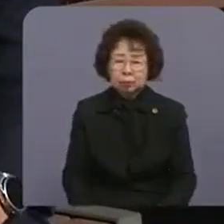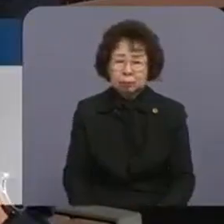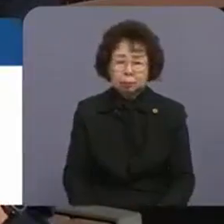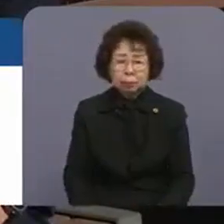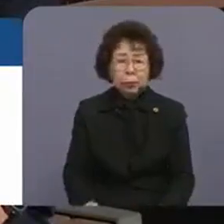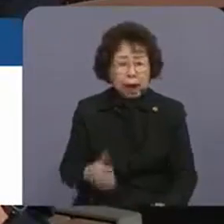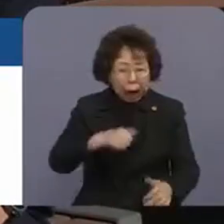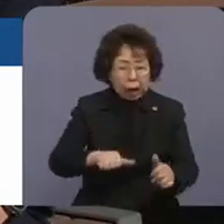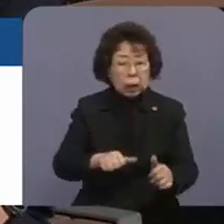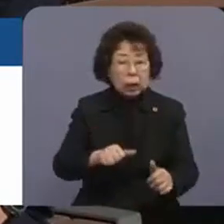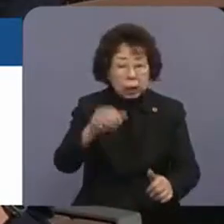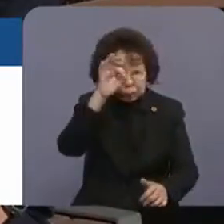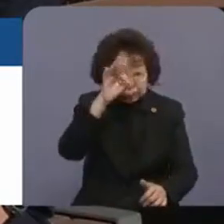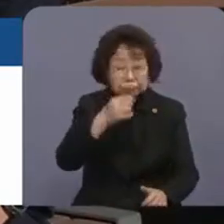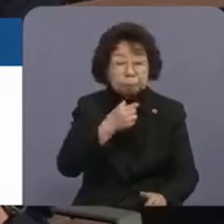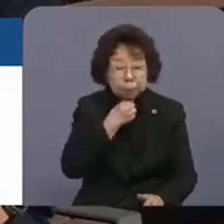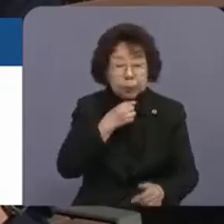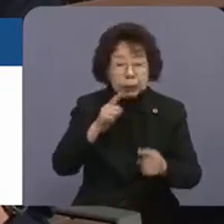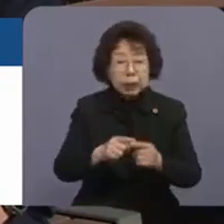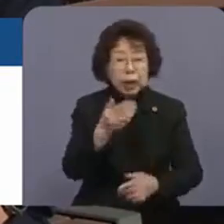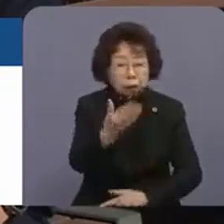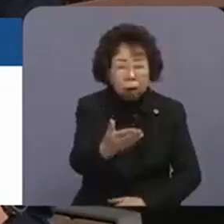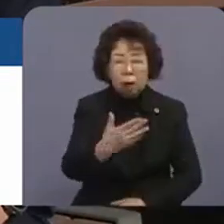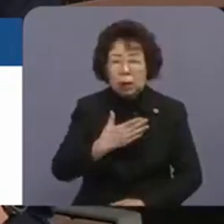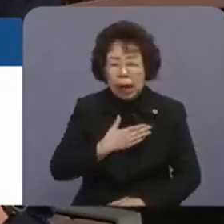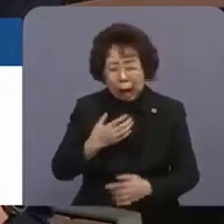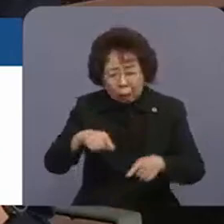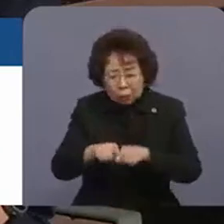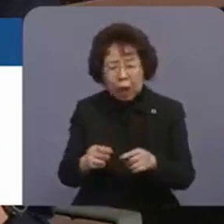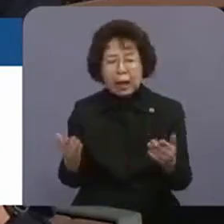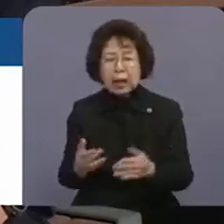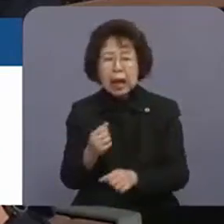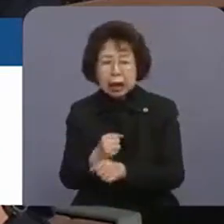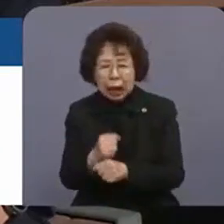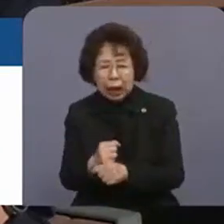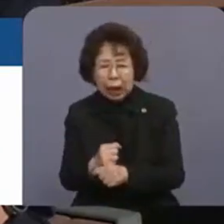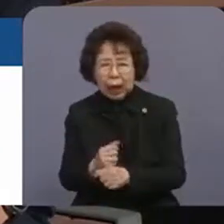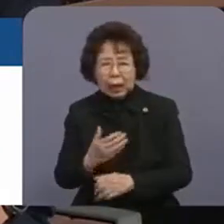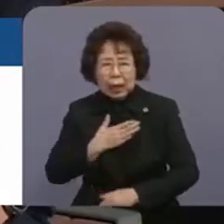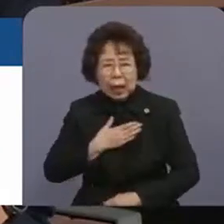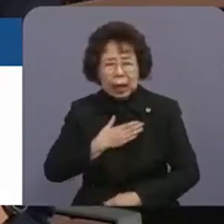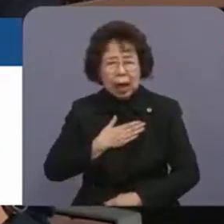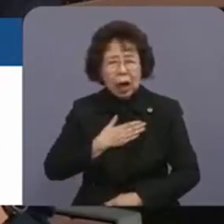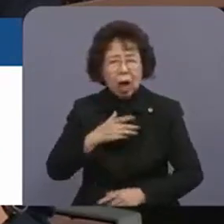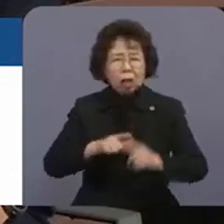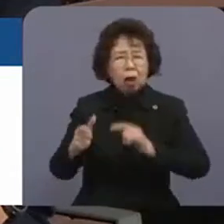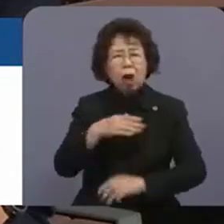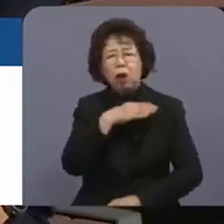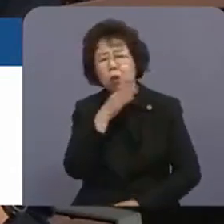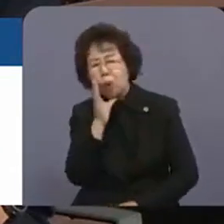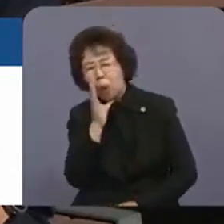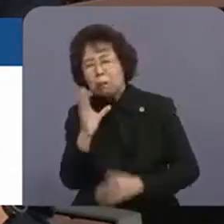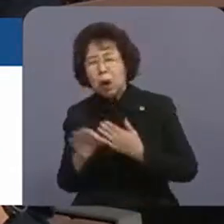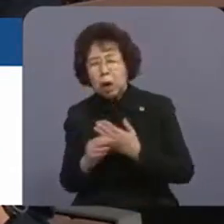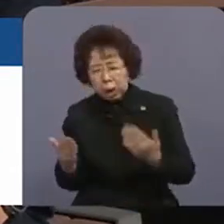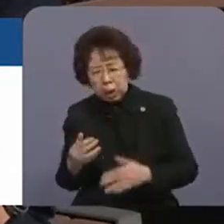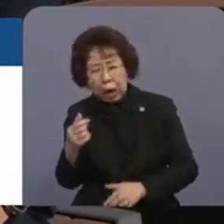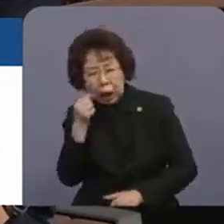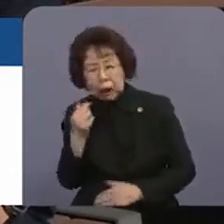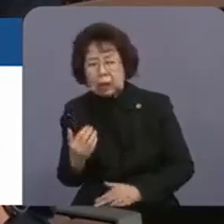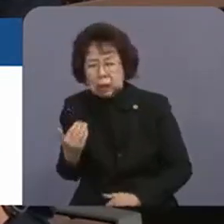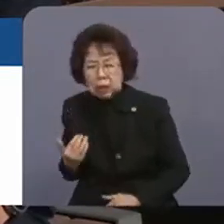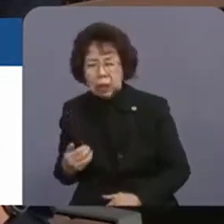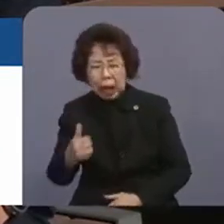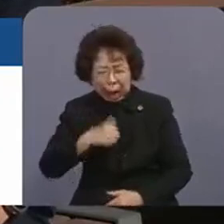싶은 일 찾아내서 얘랑 나랑 같이 일을하다가 내가 더 이상 악해져서 일을 못하기 전에